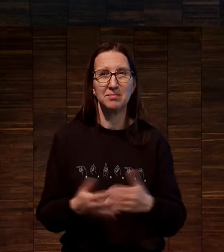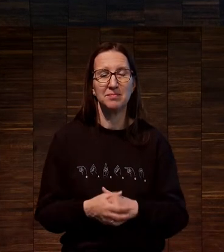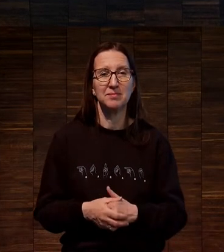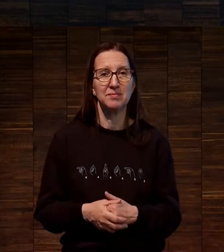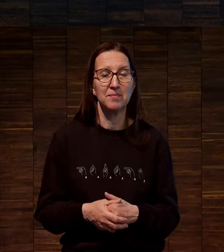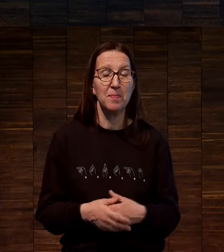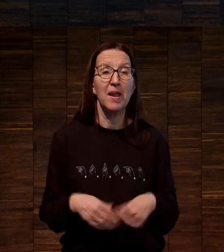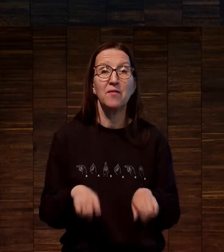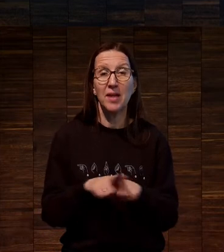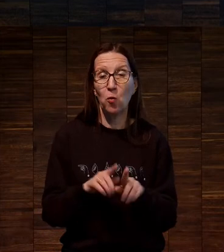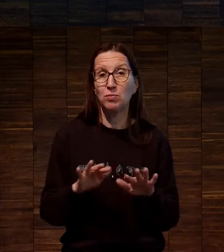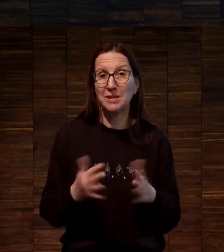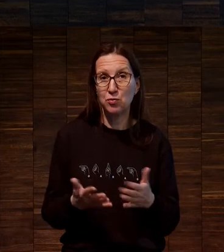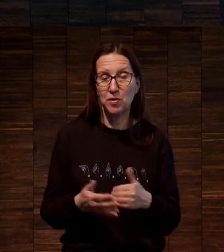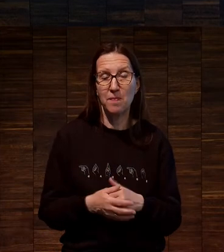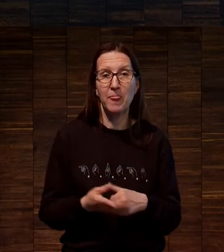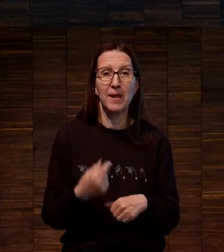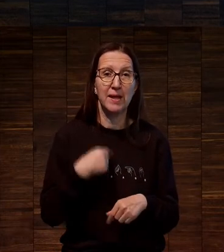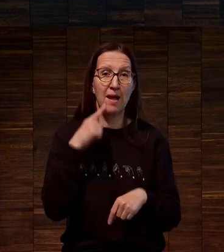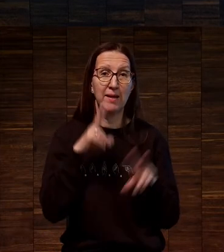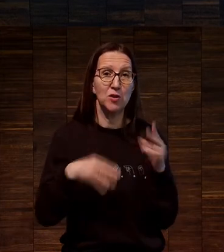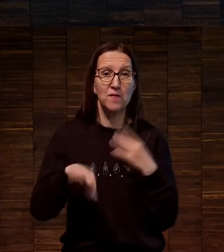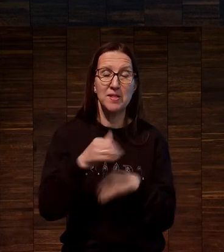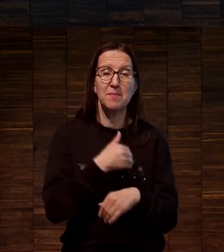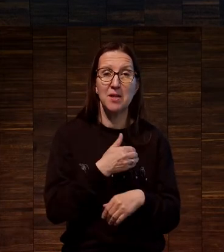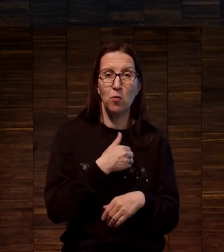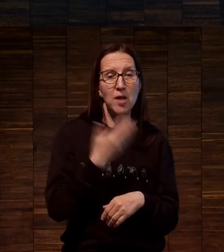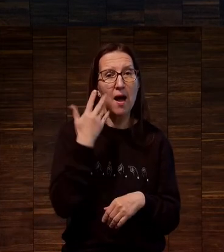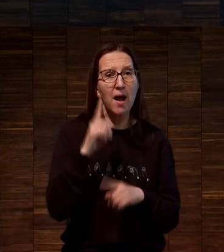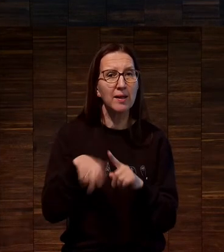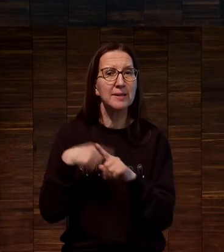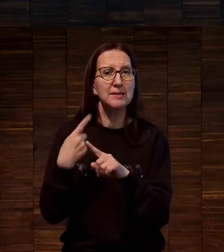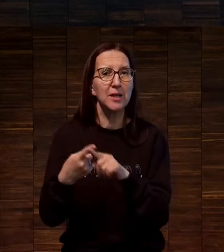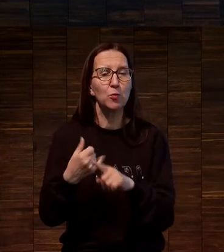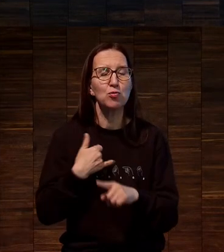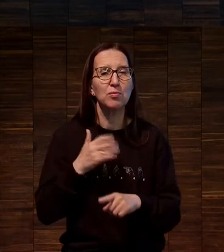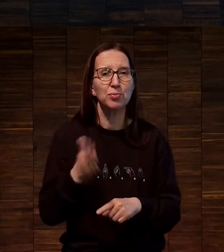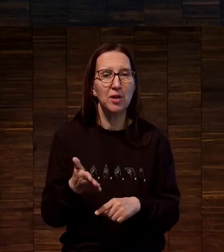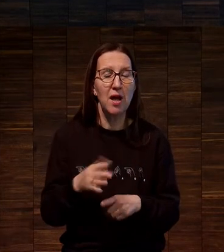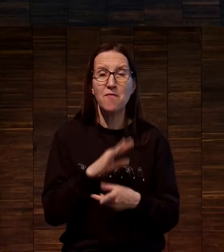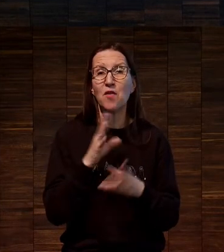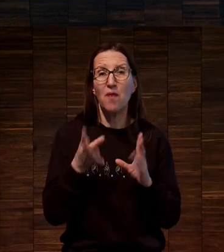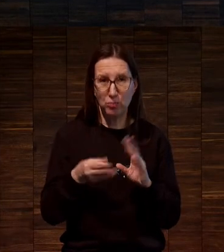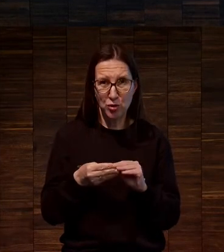какие-то? Тогда я надеюсь, что всем захочется. А когда следующий, нам скажите?